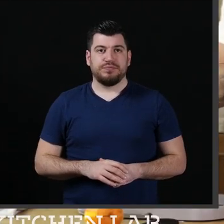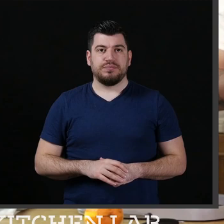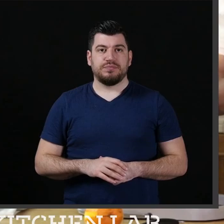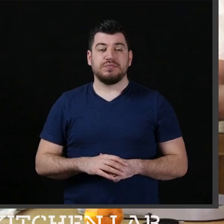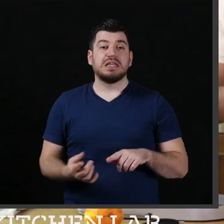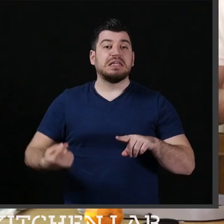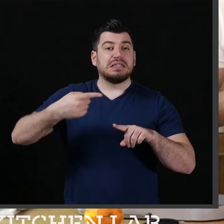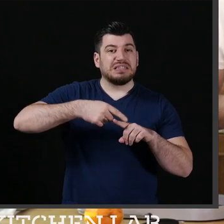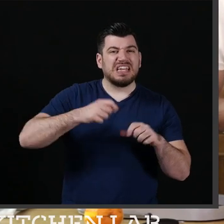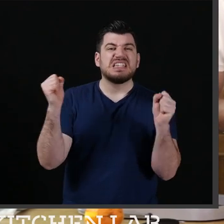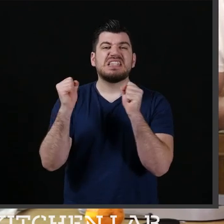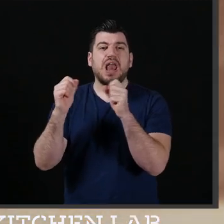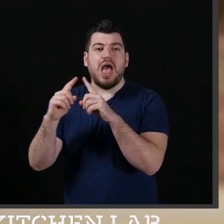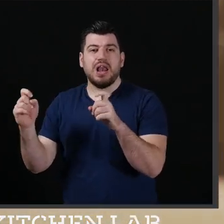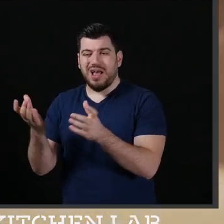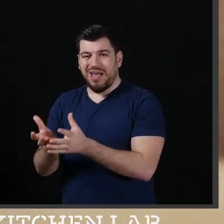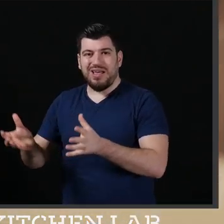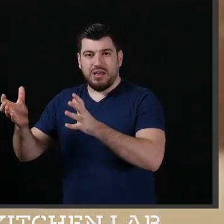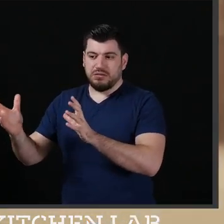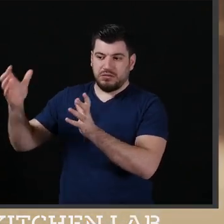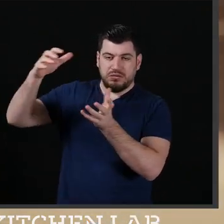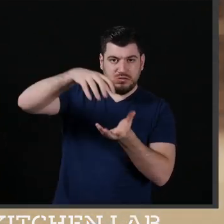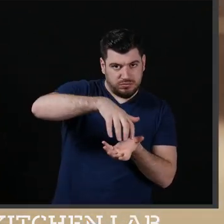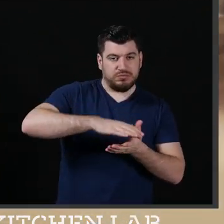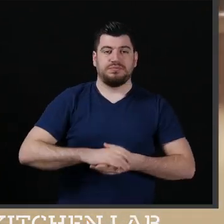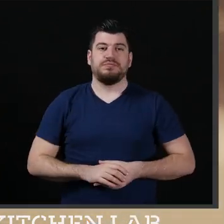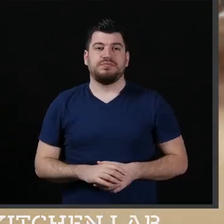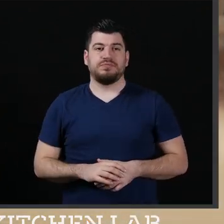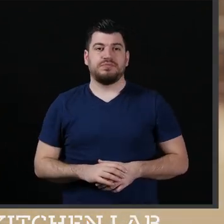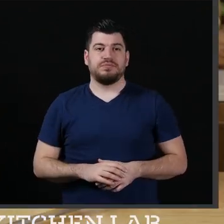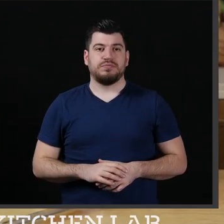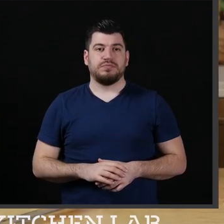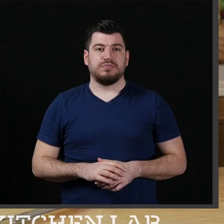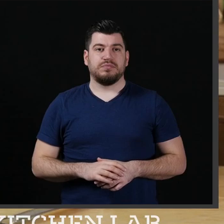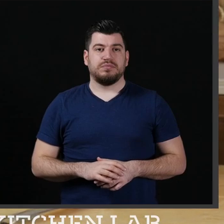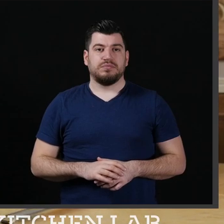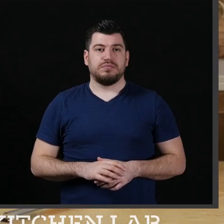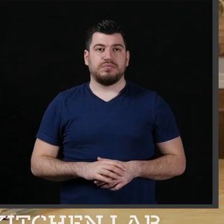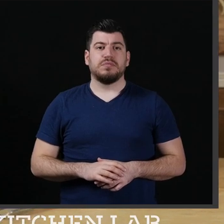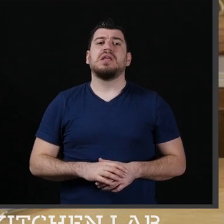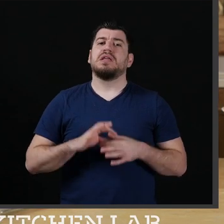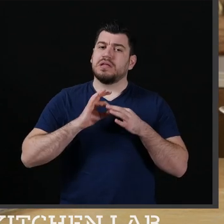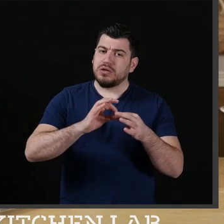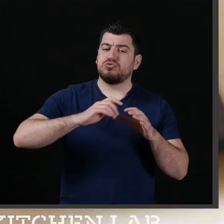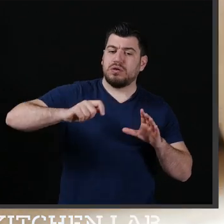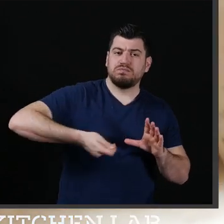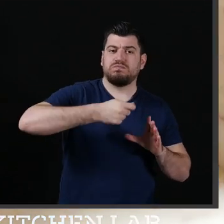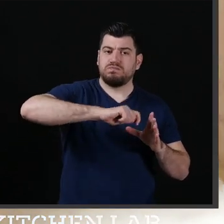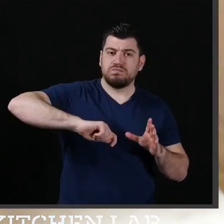και όλα τα στερεά μας υλικά. Μέσα κι αυτά. Και συνεχίζουμε το ανακάτεμα με μία